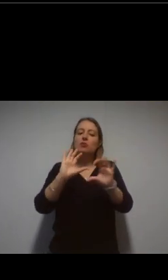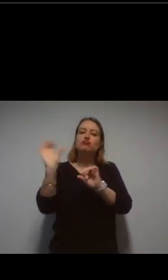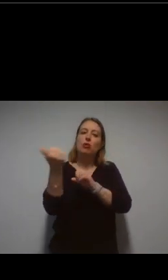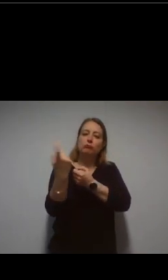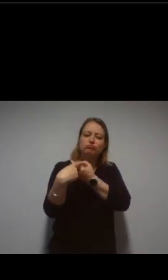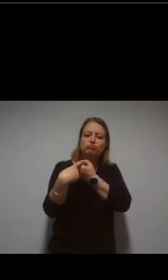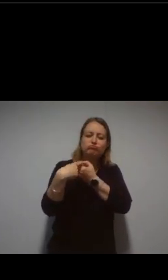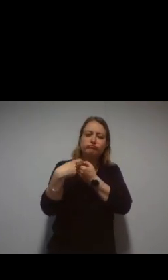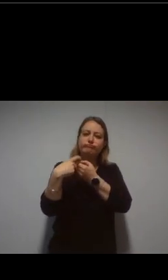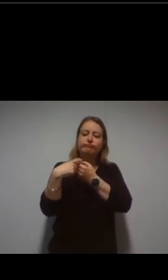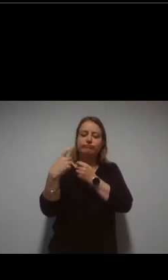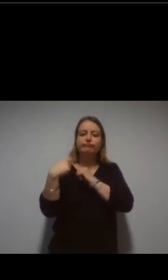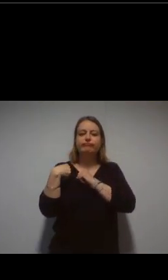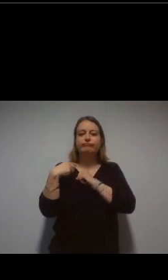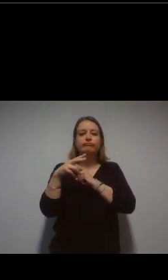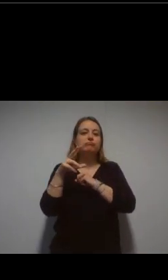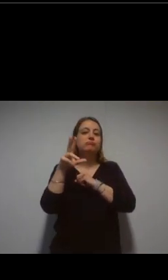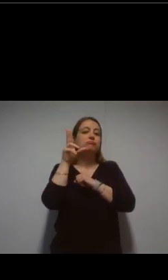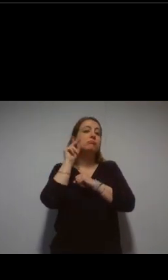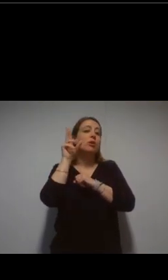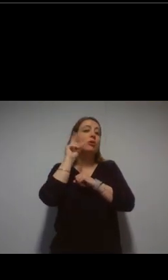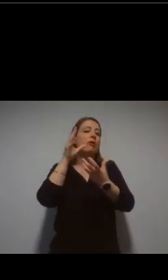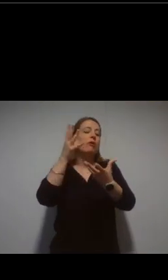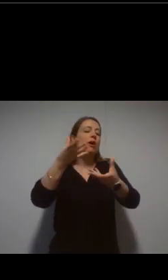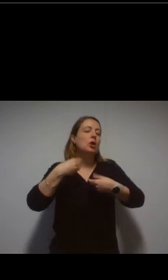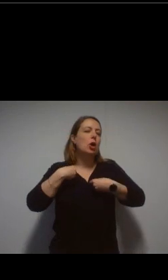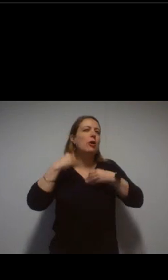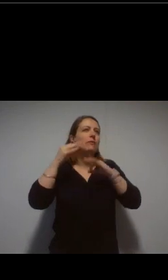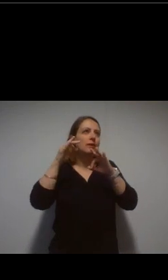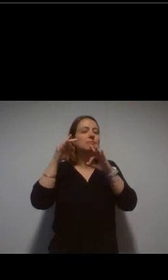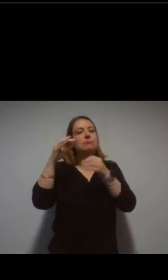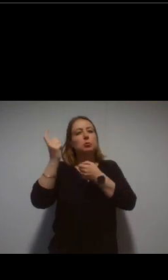d'arriver et d'entendre le message d'accueil de GoToWebinar.